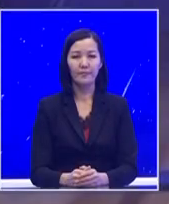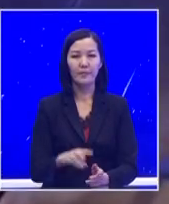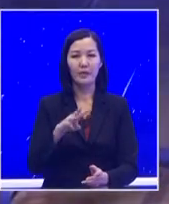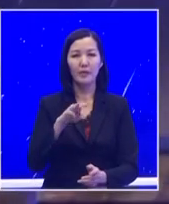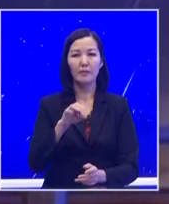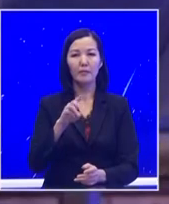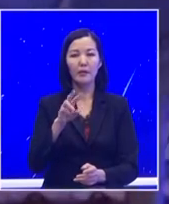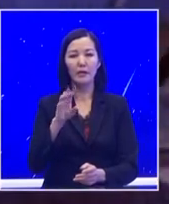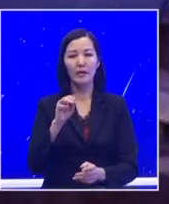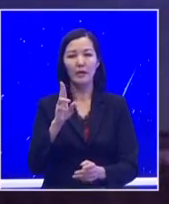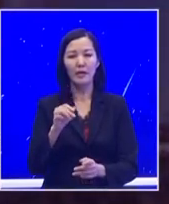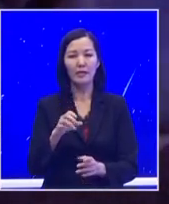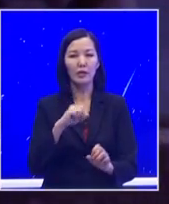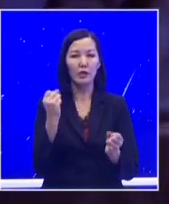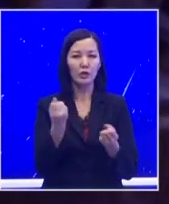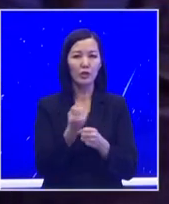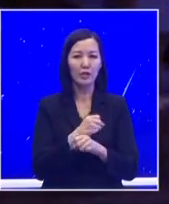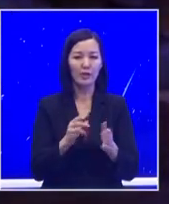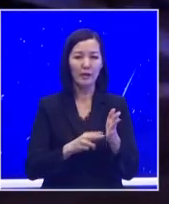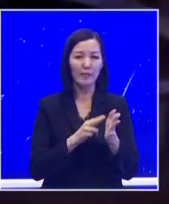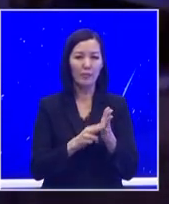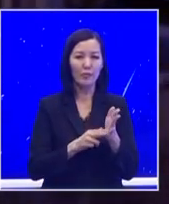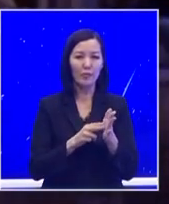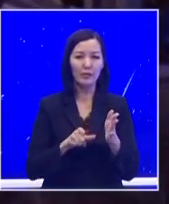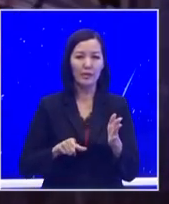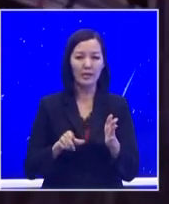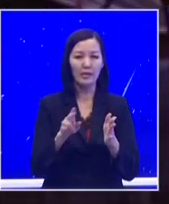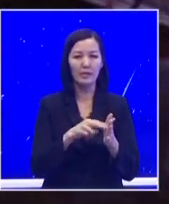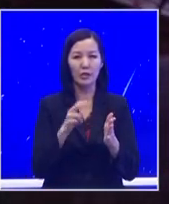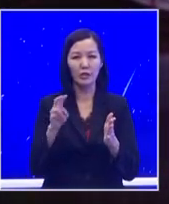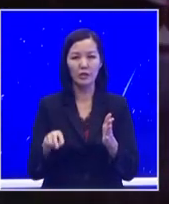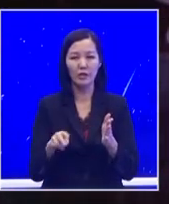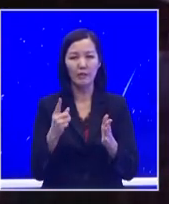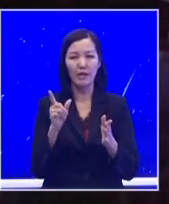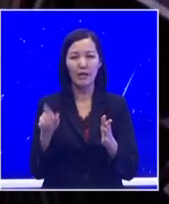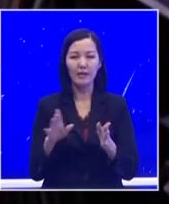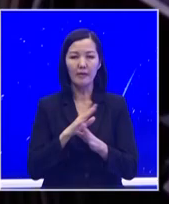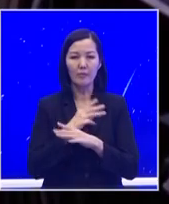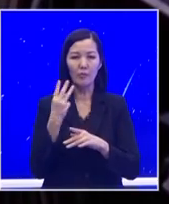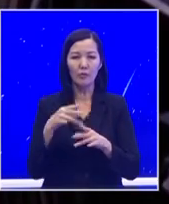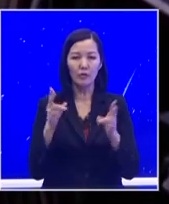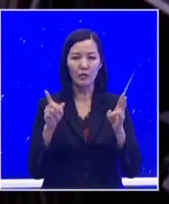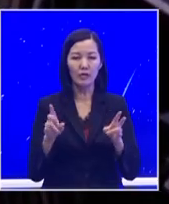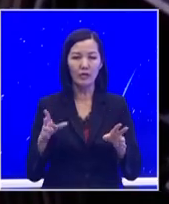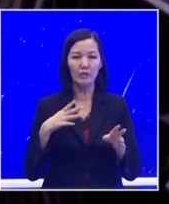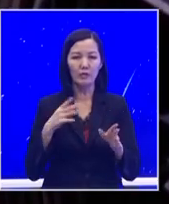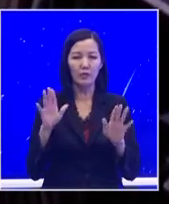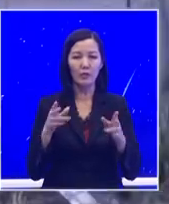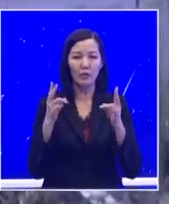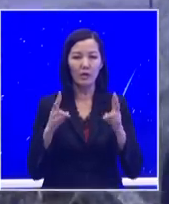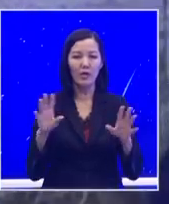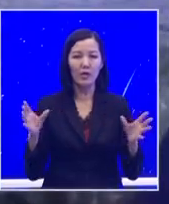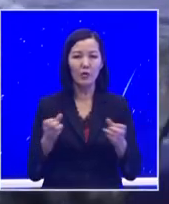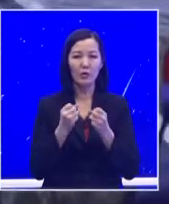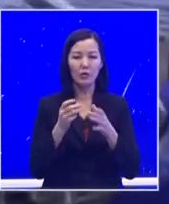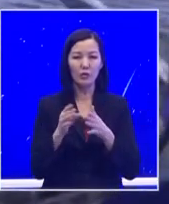Милан-Болония арасына қатынайтын жүрдек пойыз Лоди провинциясында релістен шығып кетті. Бір адам қаза тауып, 30-ы зардап шеккен. Оқиға орнында